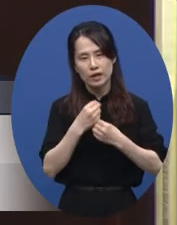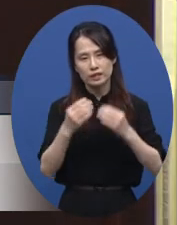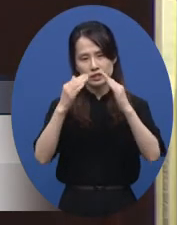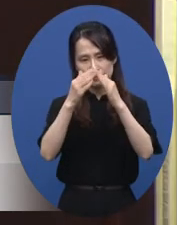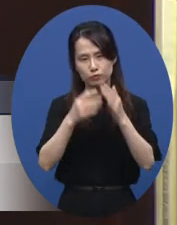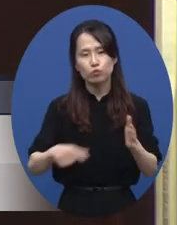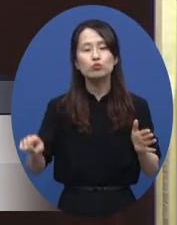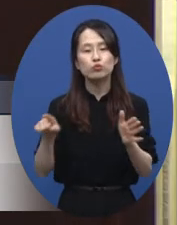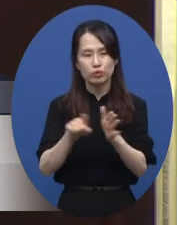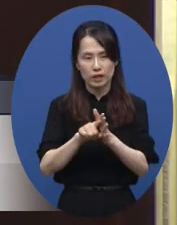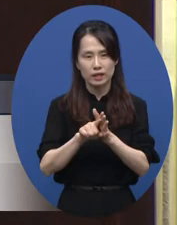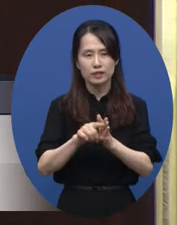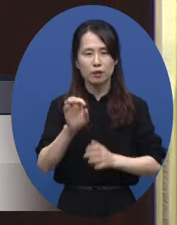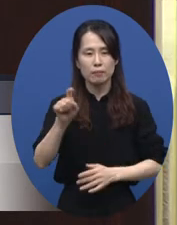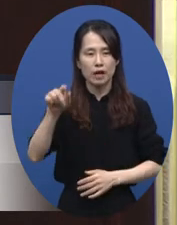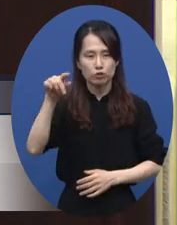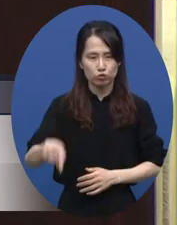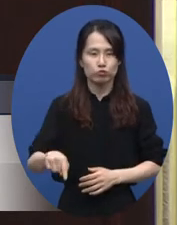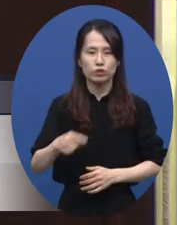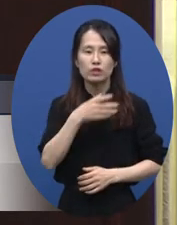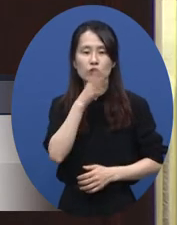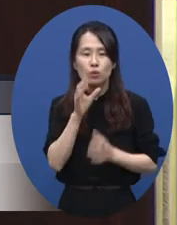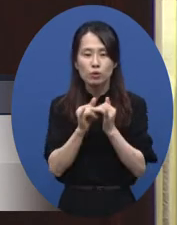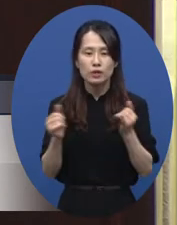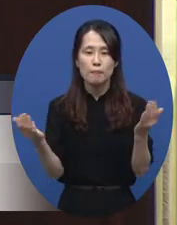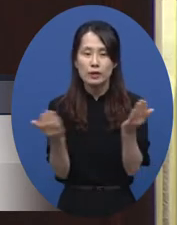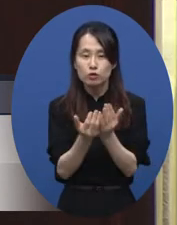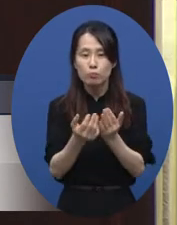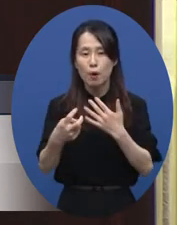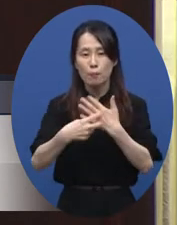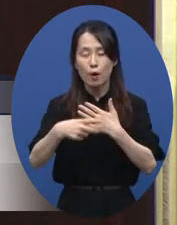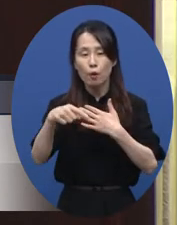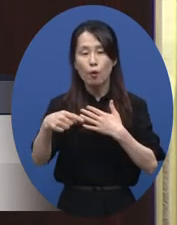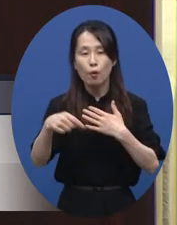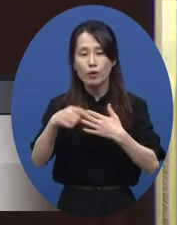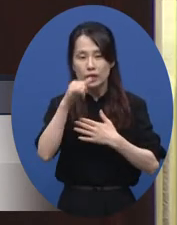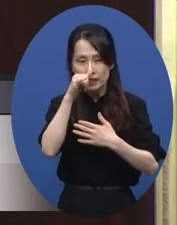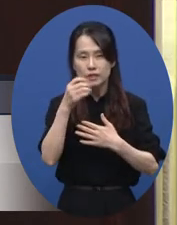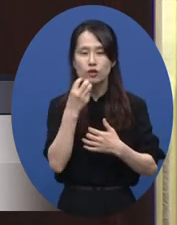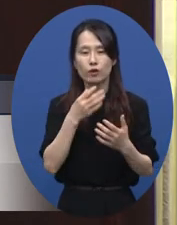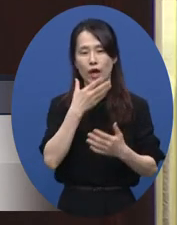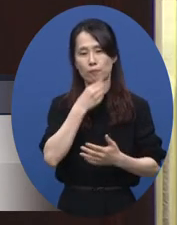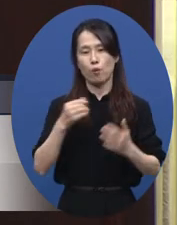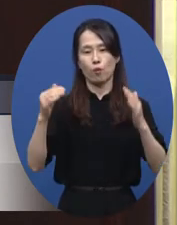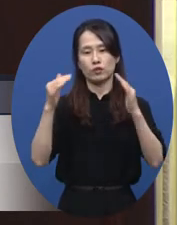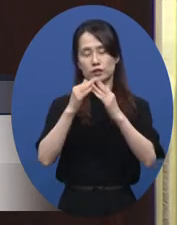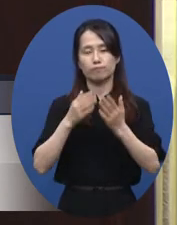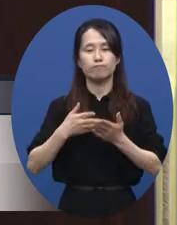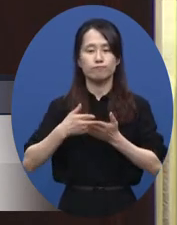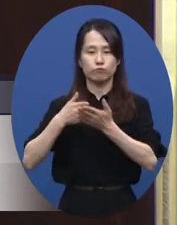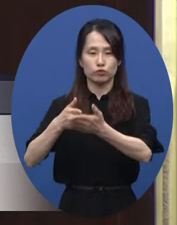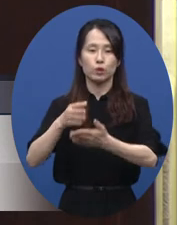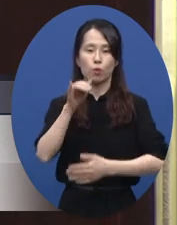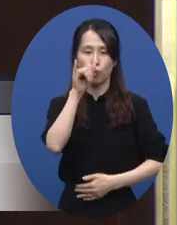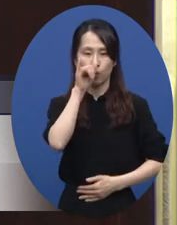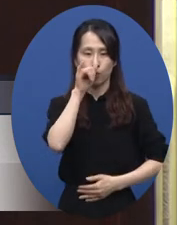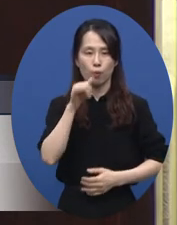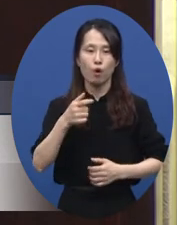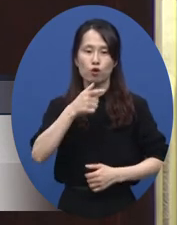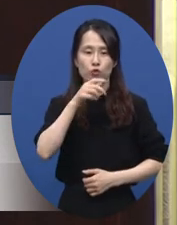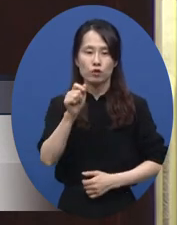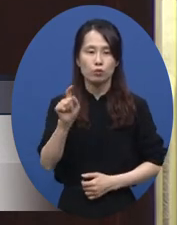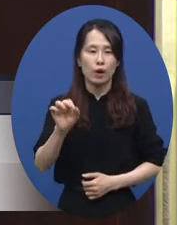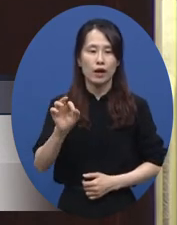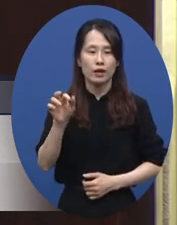안정적 거주를 위해서 화주 에 고령자 맞춤형 병원 복합 경기에 행복 주책 을 추진하고 있고